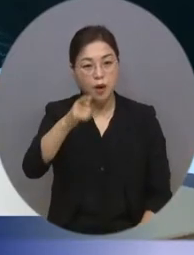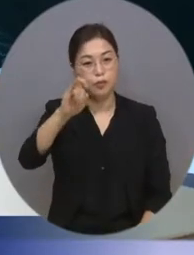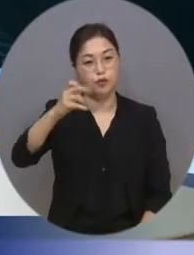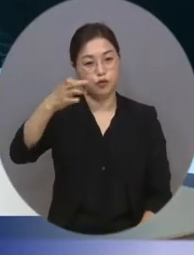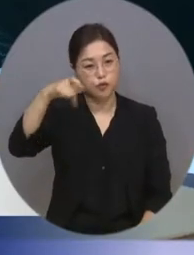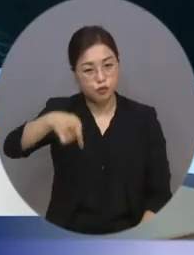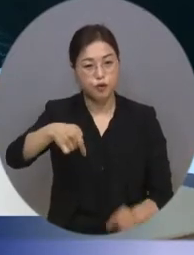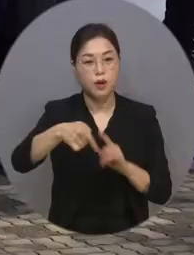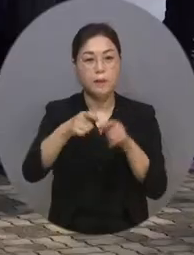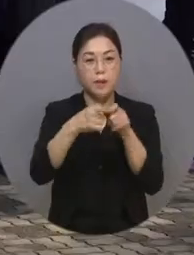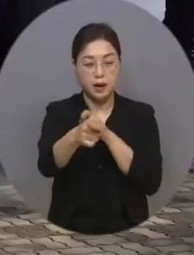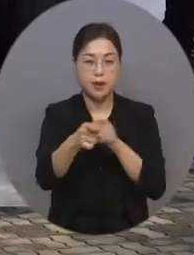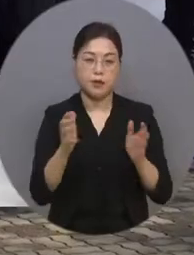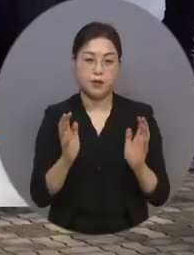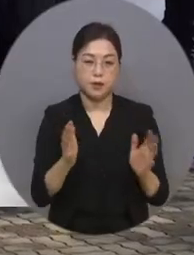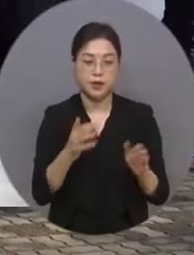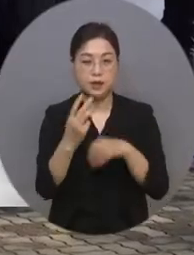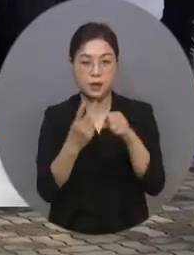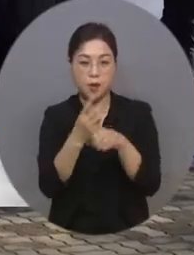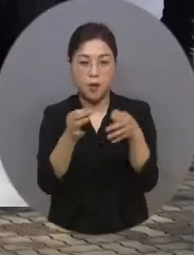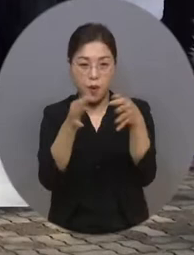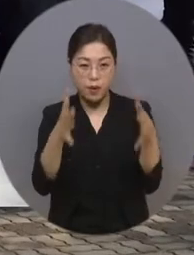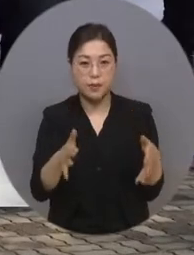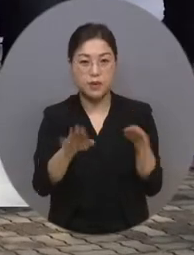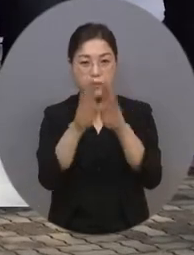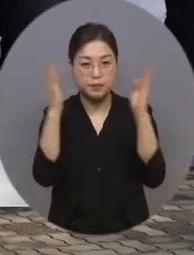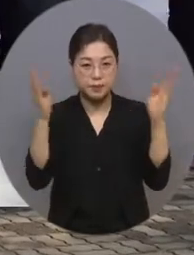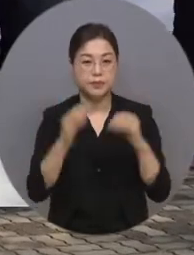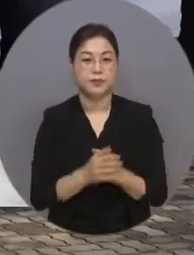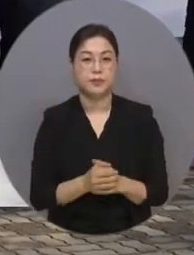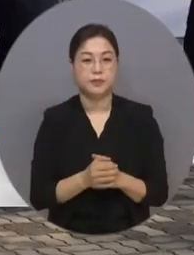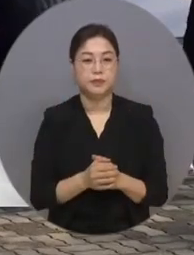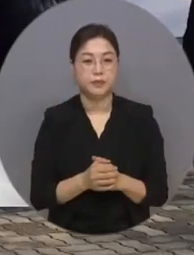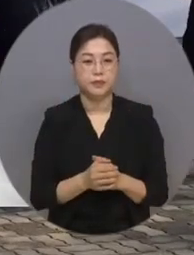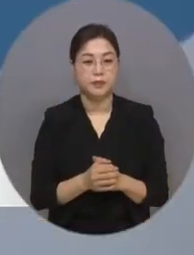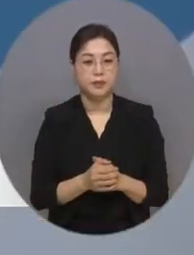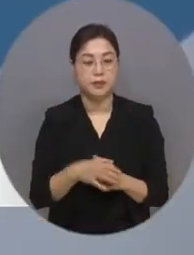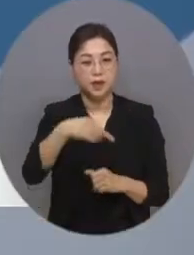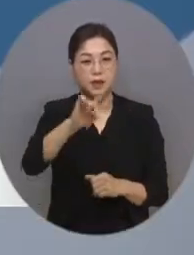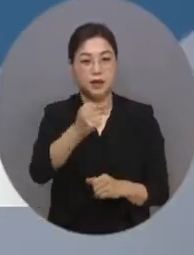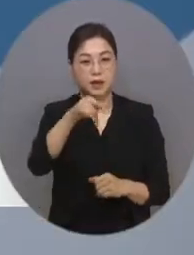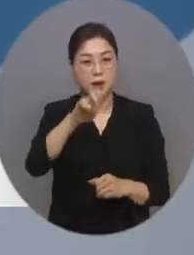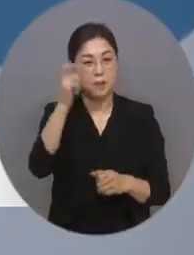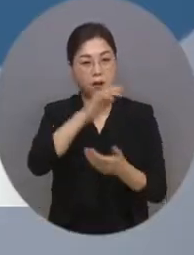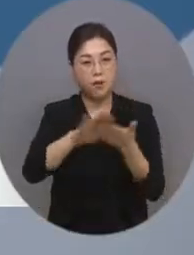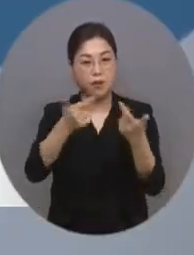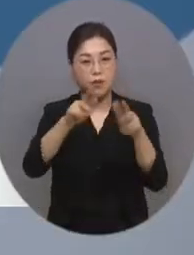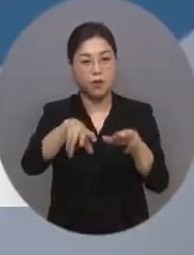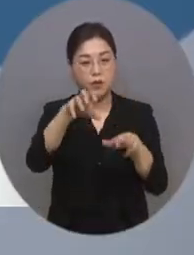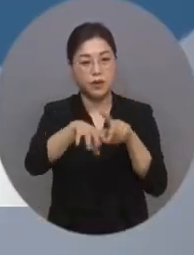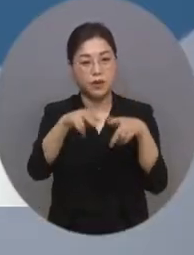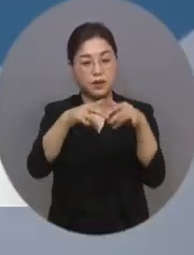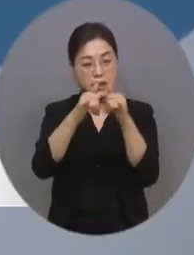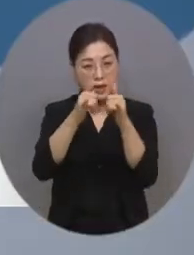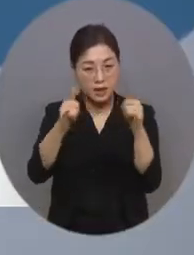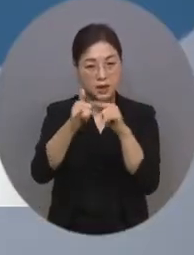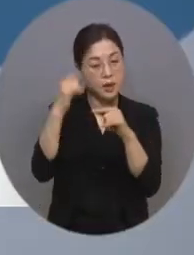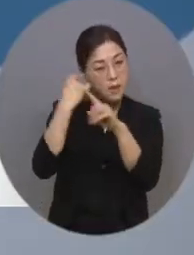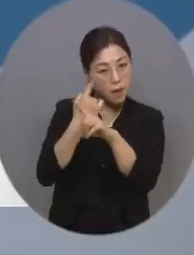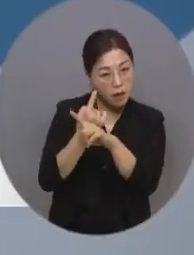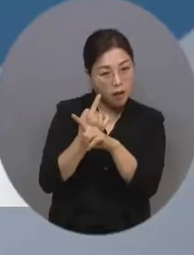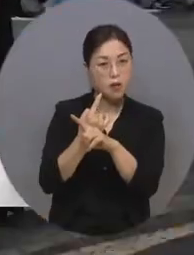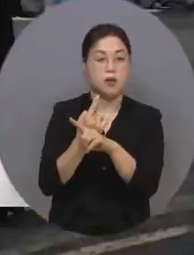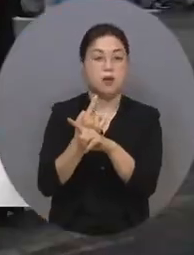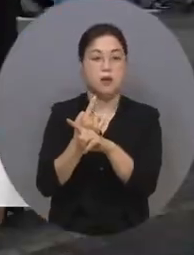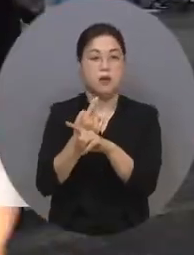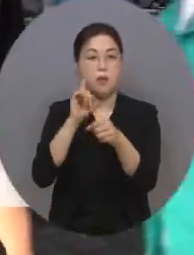열렸습니다. 스페셜 올림픽 코리아는 지난 8일 상암 평화의 공원에서 장애인 인식 개선을 위한 2022